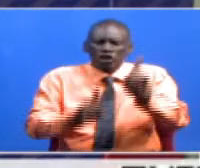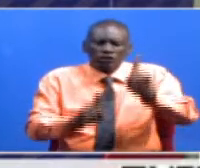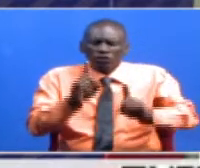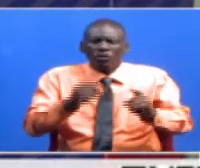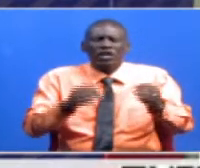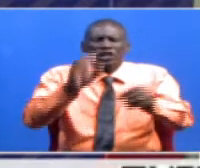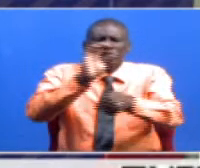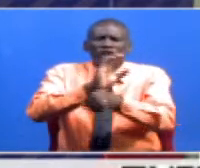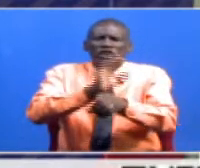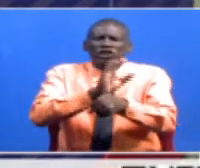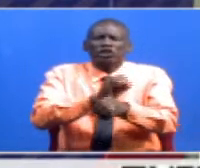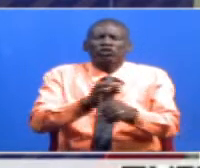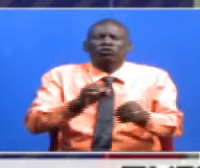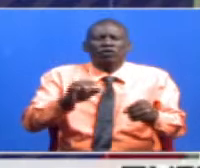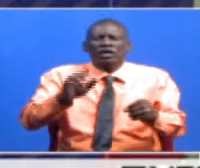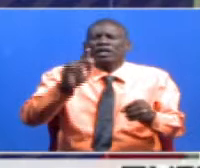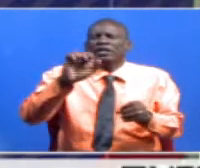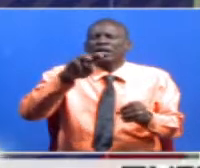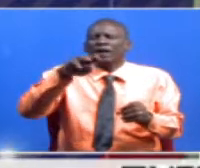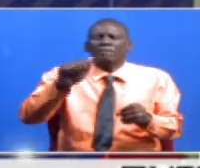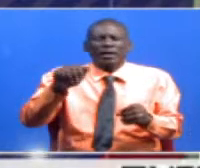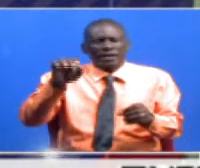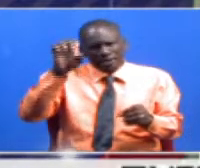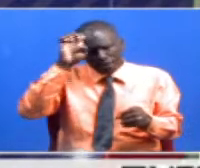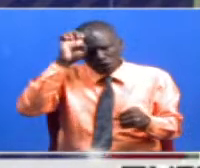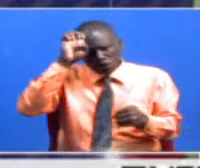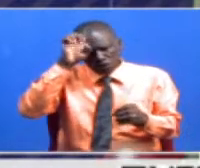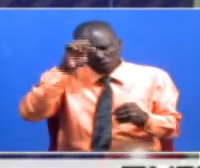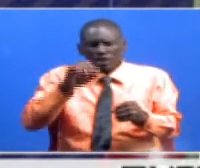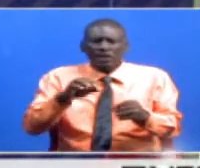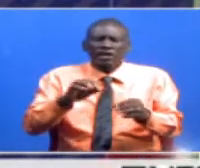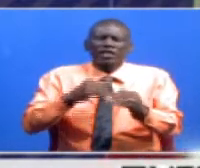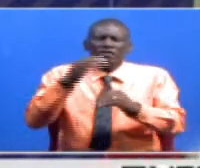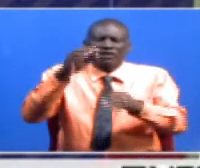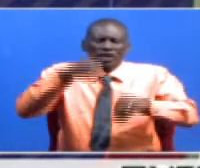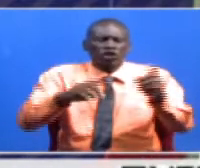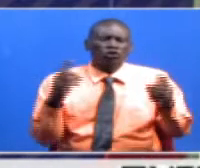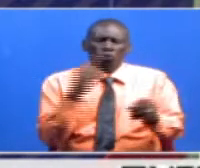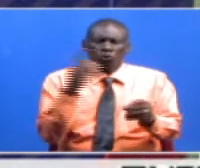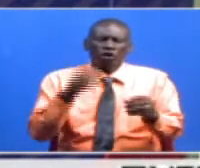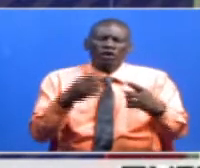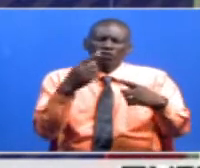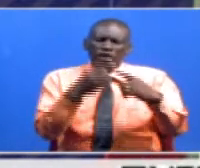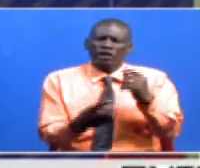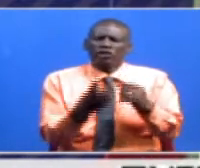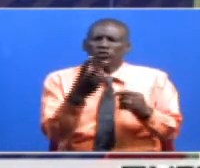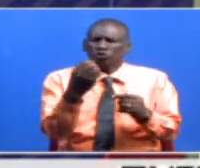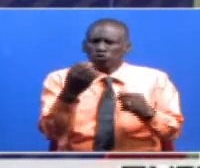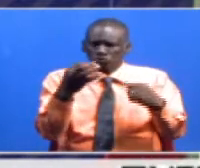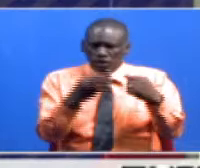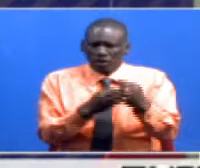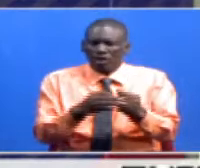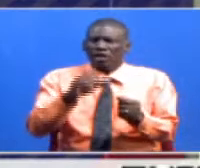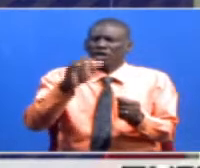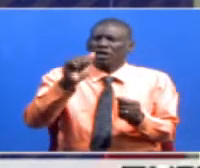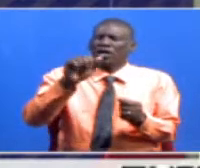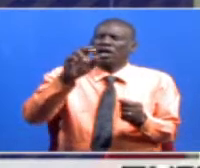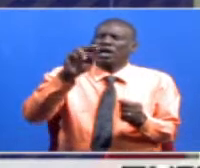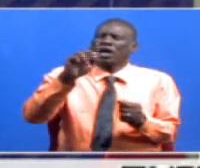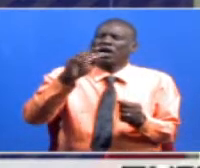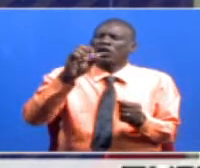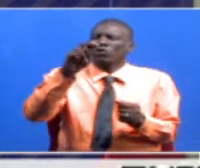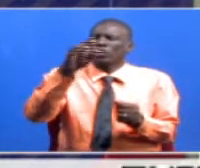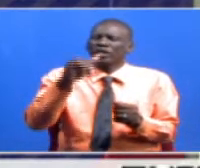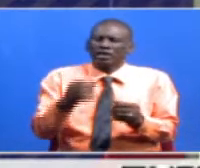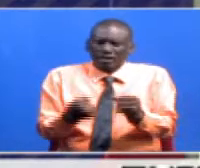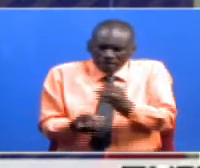mjini Eldoret baada ya ghasia za uchaguzi mwaka 2008, Anthony Mbuthia anatuelezea jinsi alivyoweza